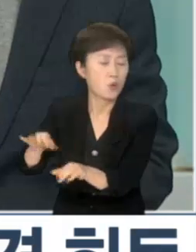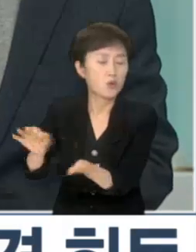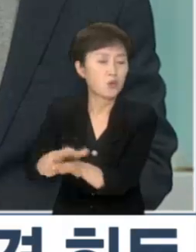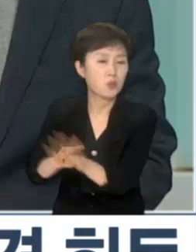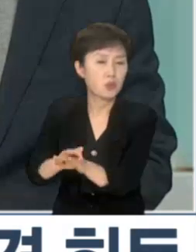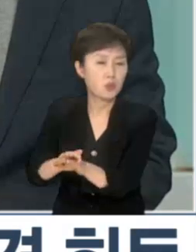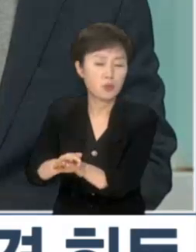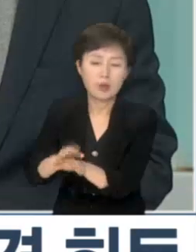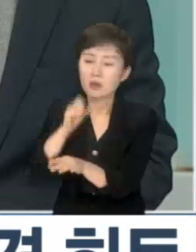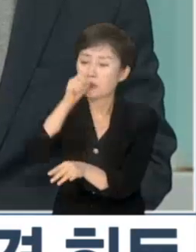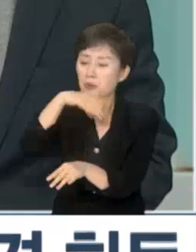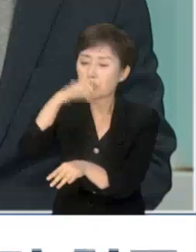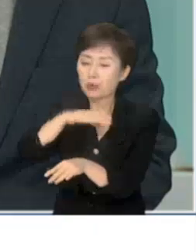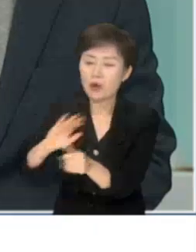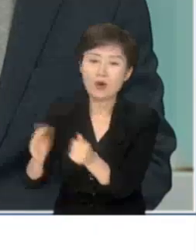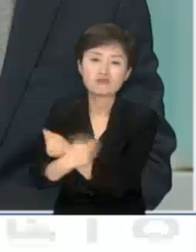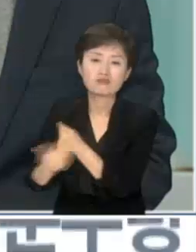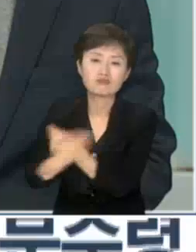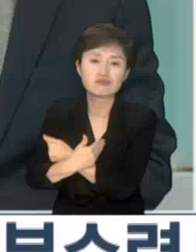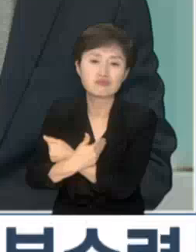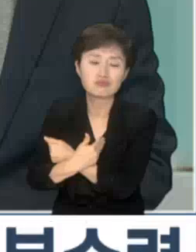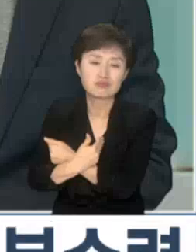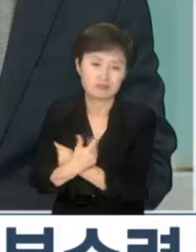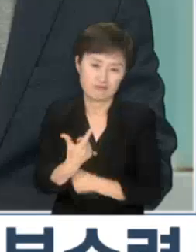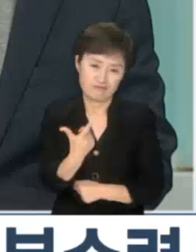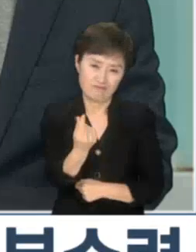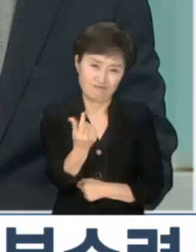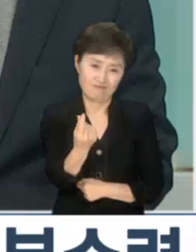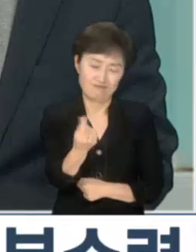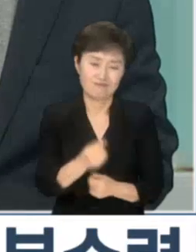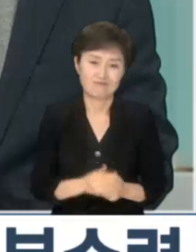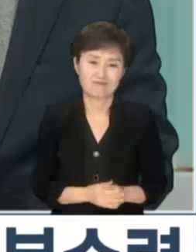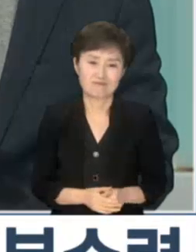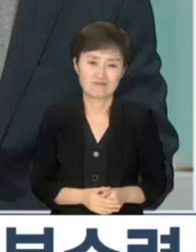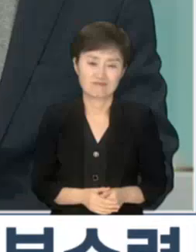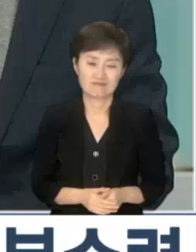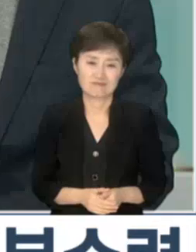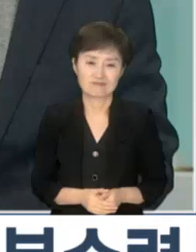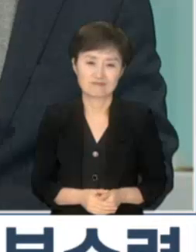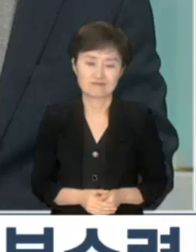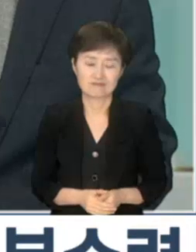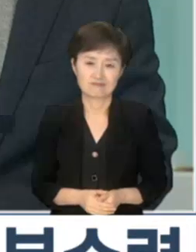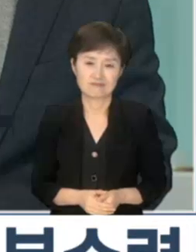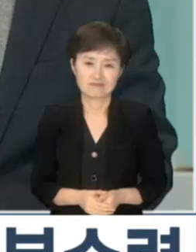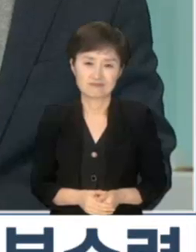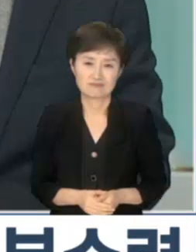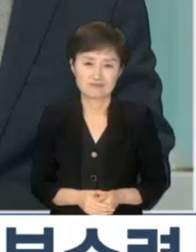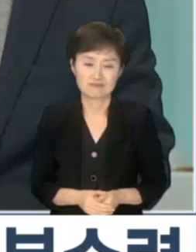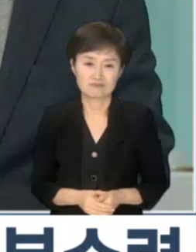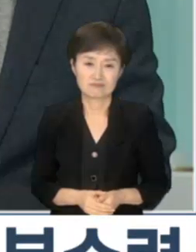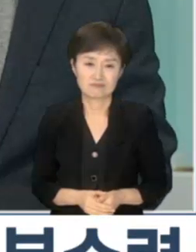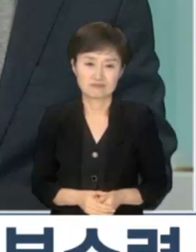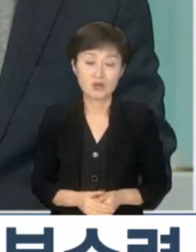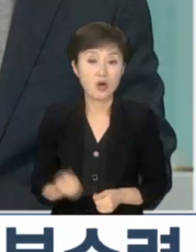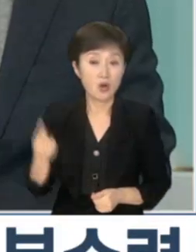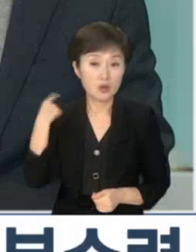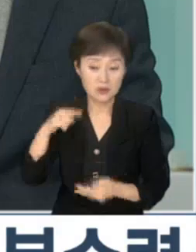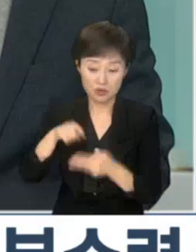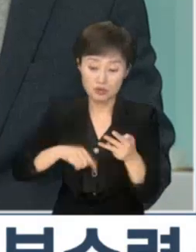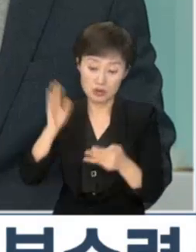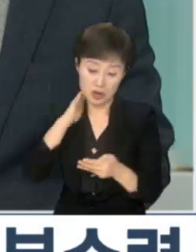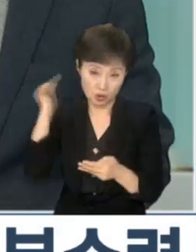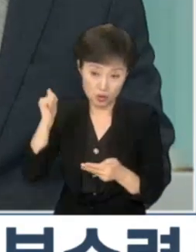또 역할들을 한 것도 사실이거든요. 그거는 힘을 실어준 거라고 보세요. 그 어제 그 만남 자체가. 김기현 지도부에 힘을 실어준 거죠.